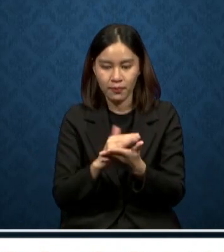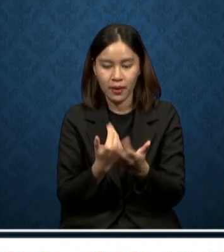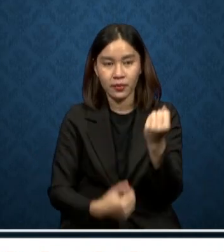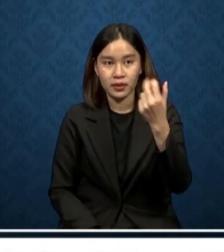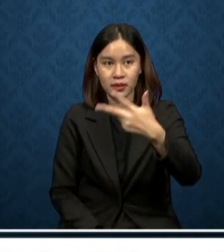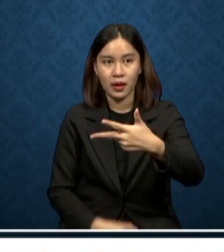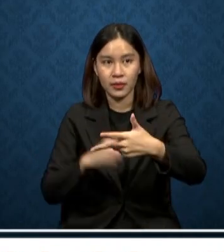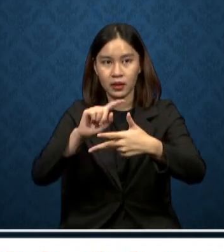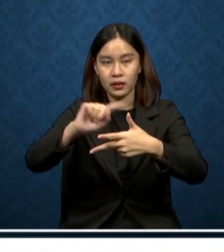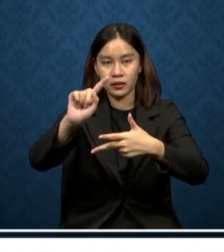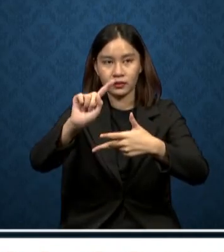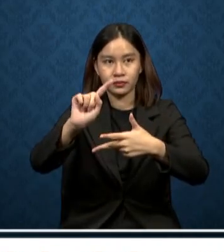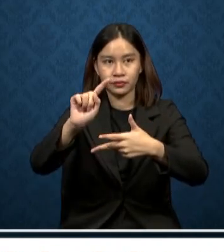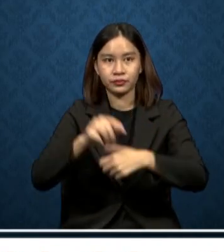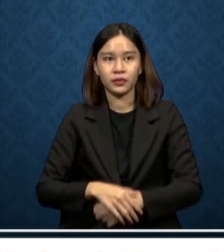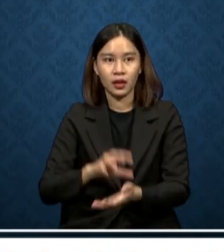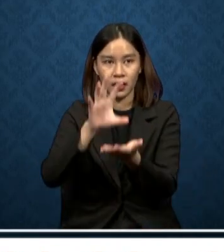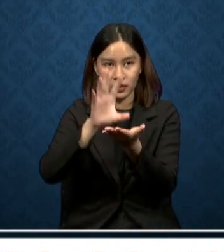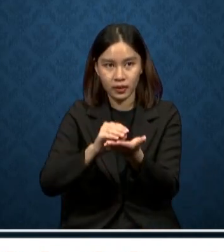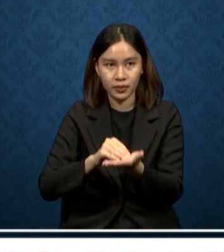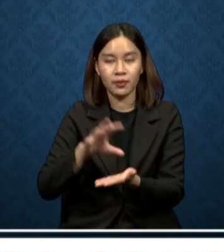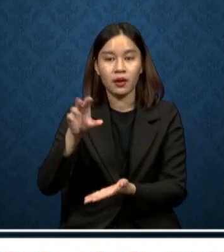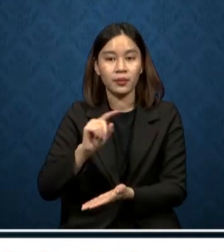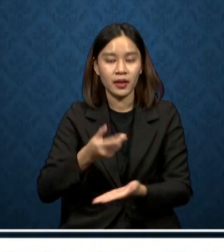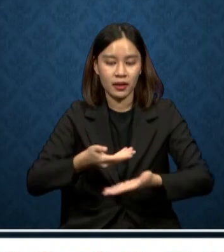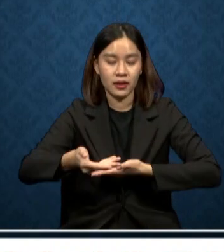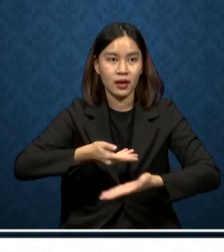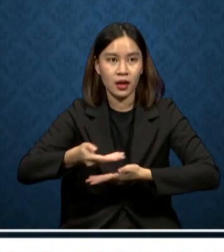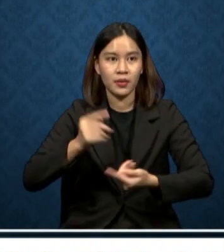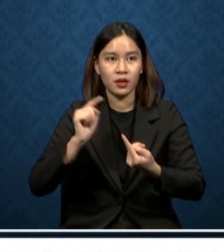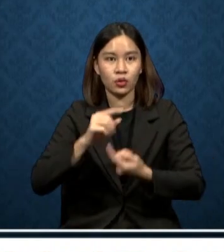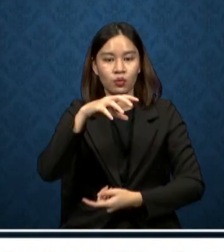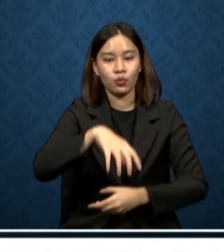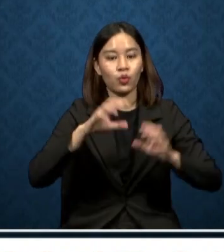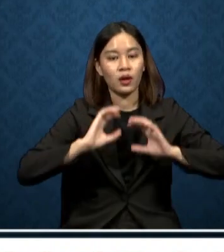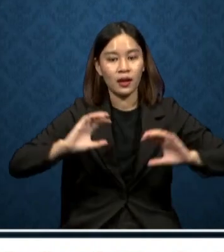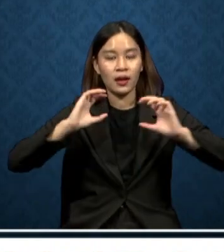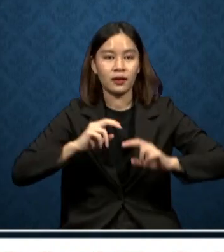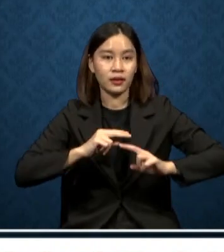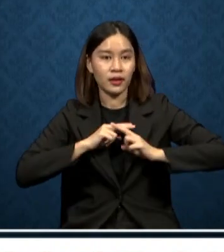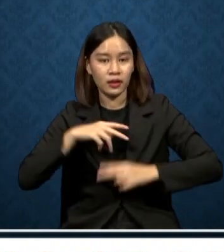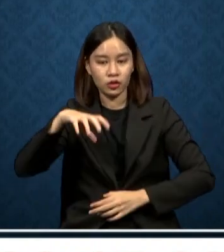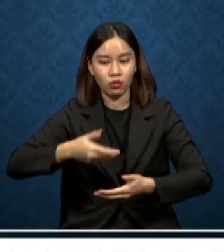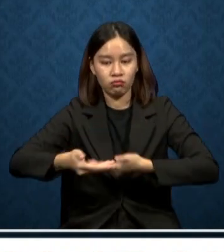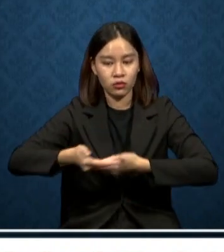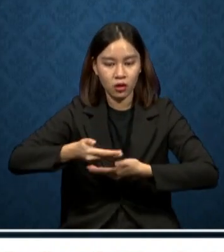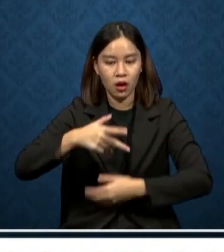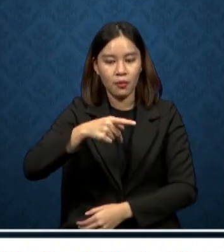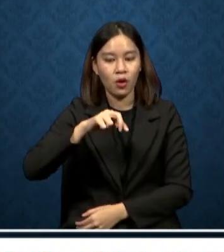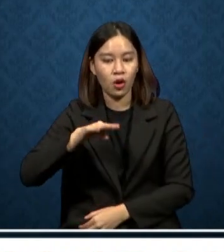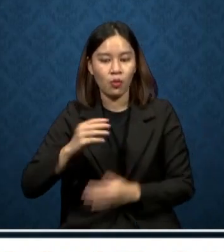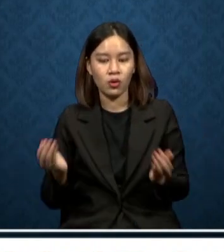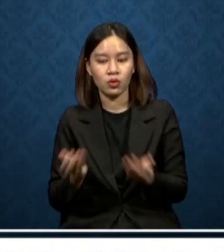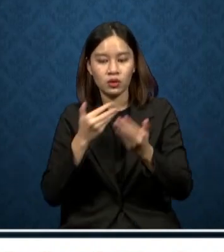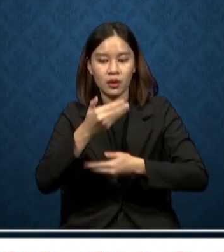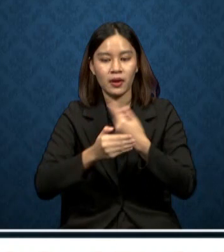ส่นนะครัส่วแรกก็คือข้มูลที่เป็นแรกเปลือนกับโรยงานอระพ้อเฉิวาพร.บ.ส่เสริม